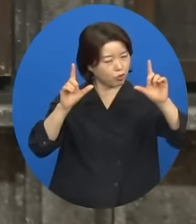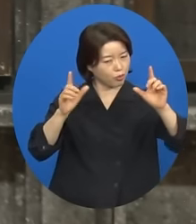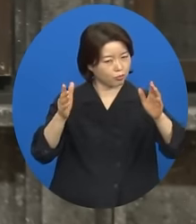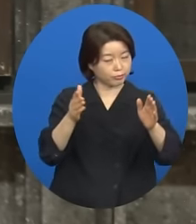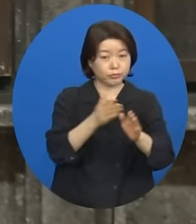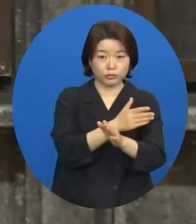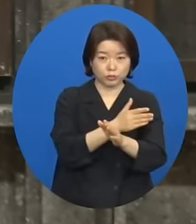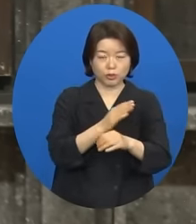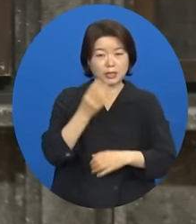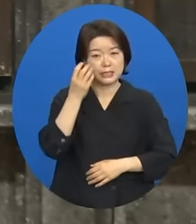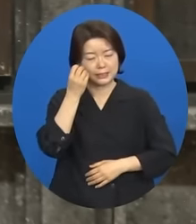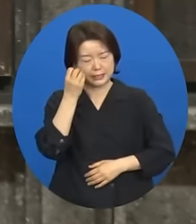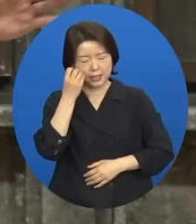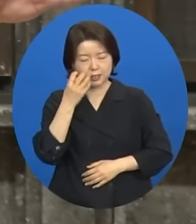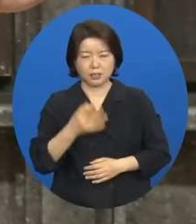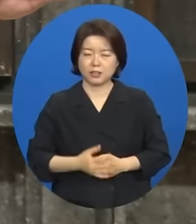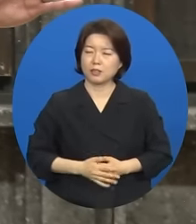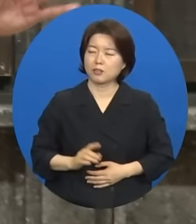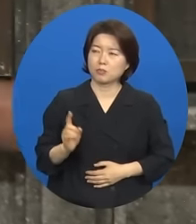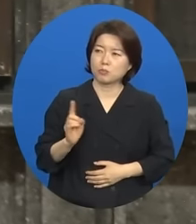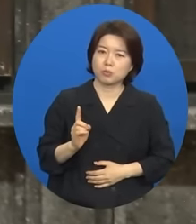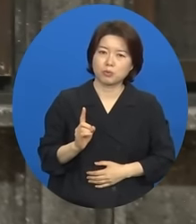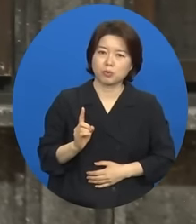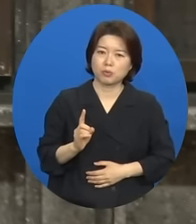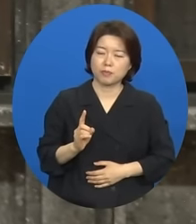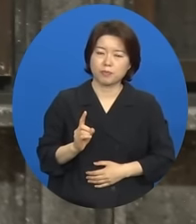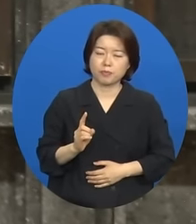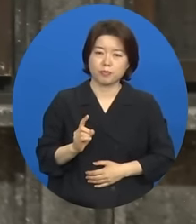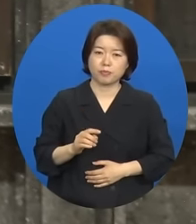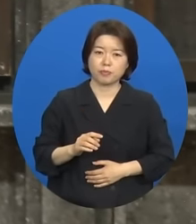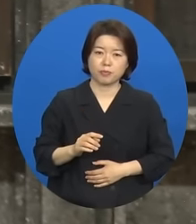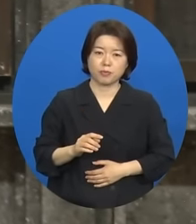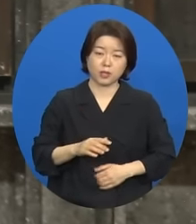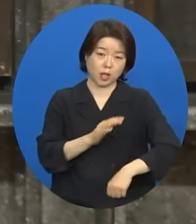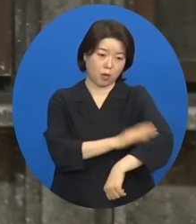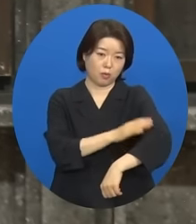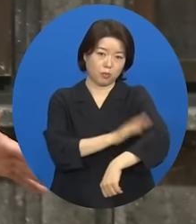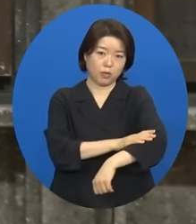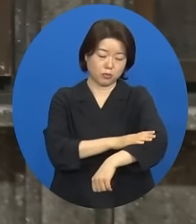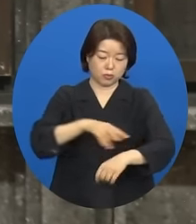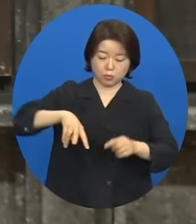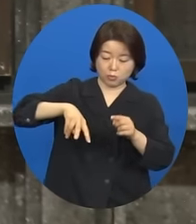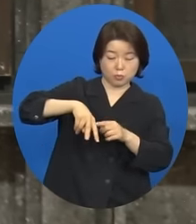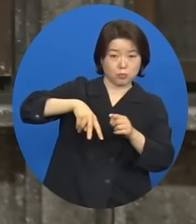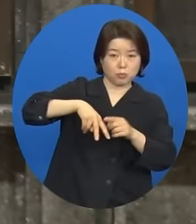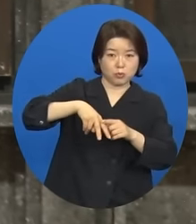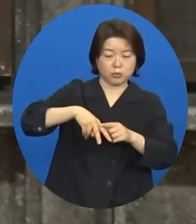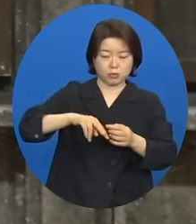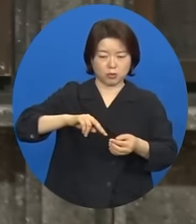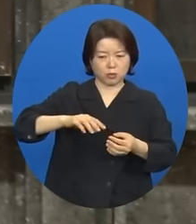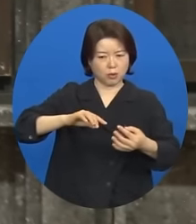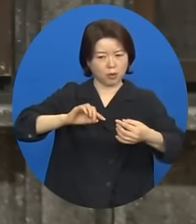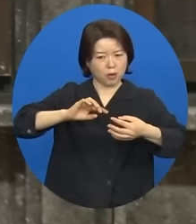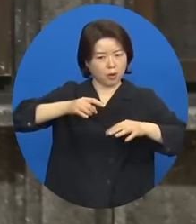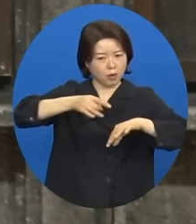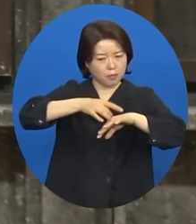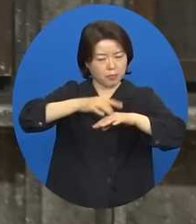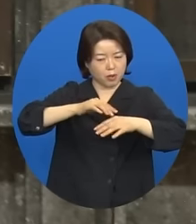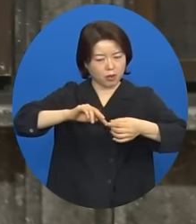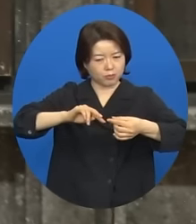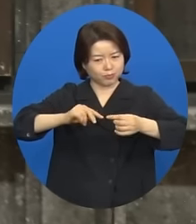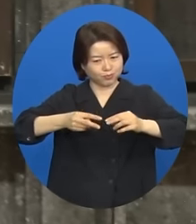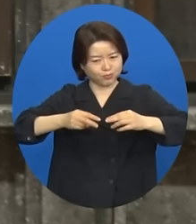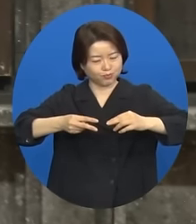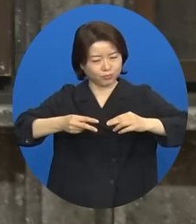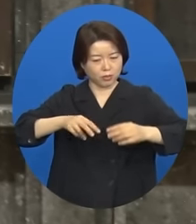수요일부터 이상하게 왼쪽 허벅지가 문제가 생겼습니다. 뼈가 틀어지면서 잘 걷지를 못하게